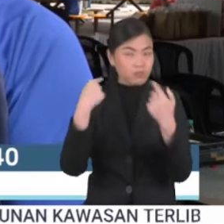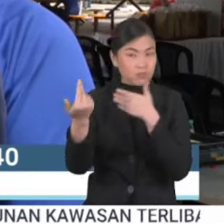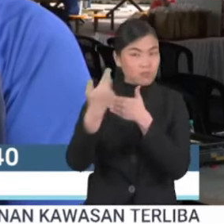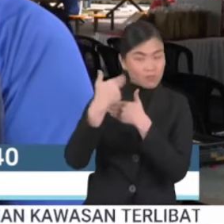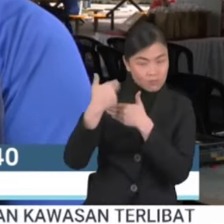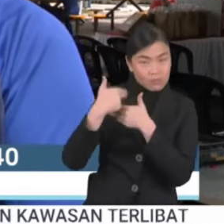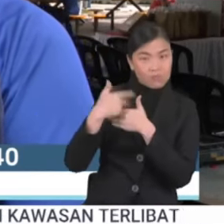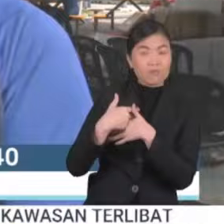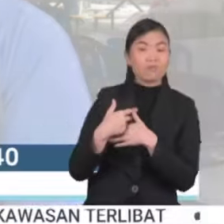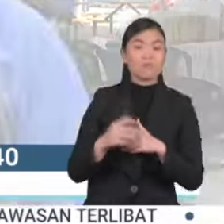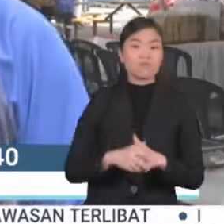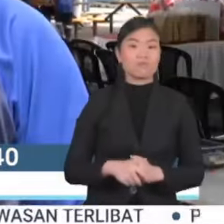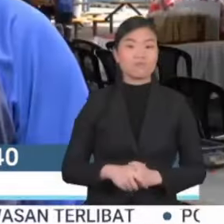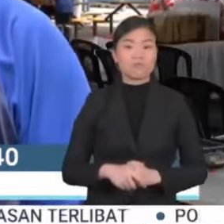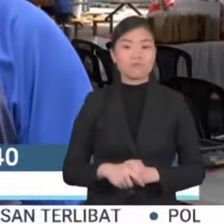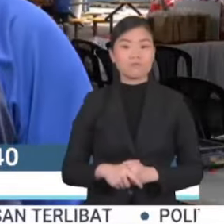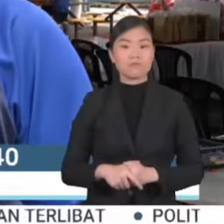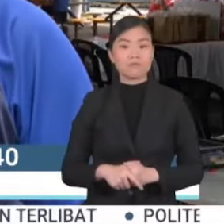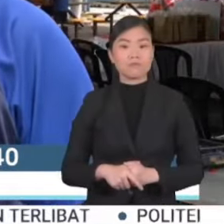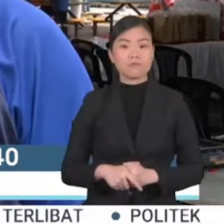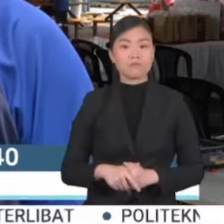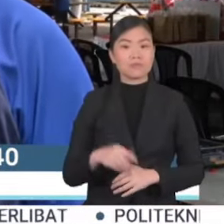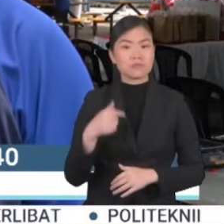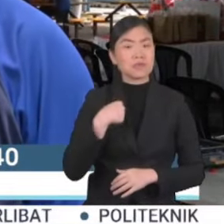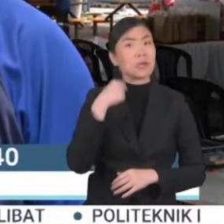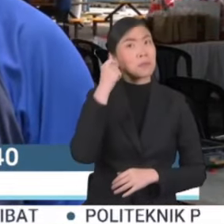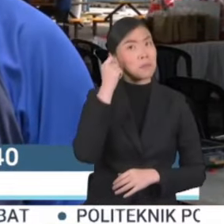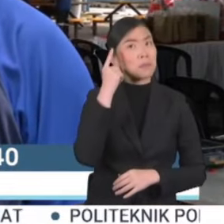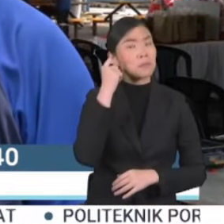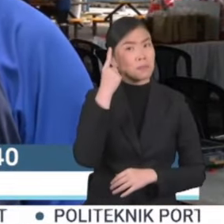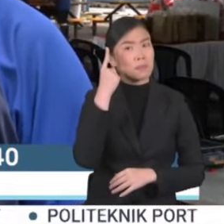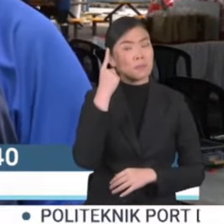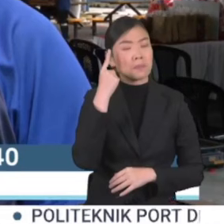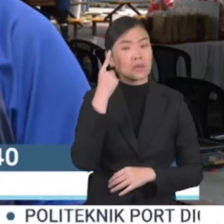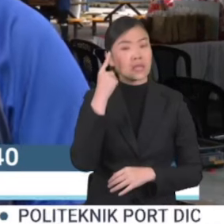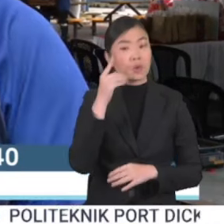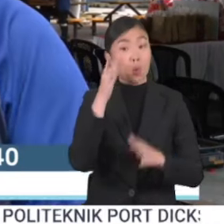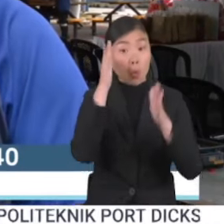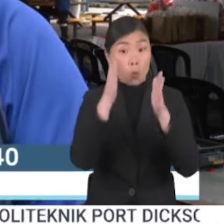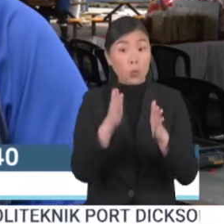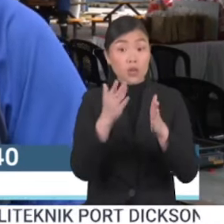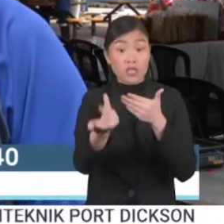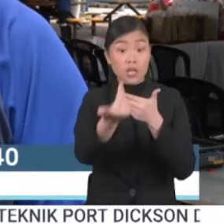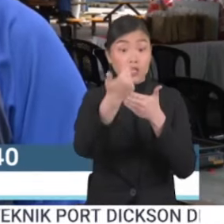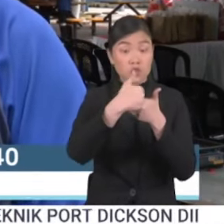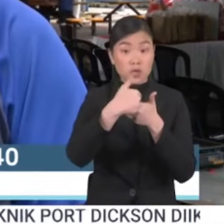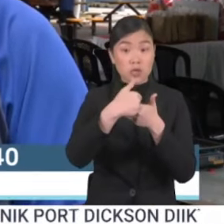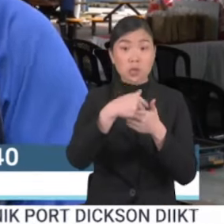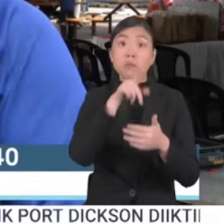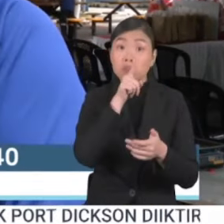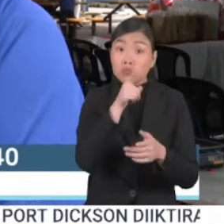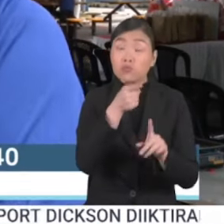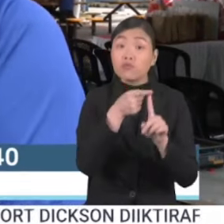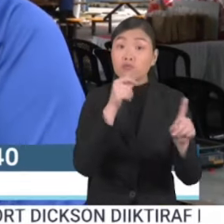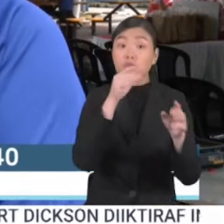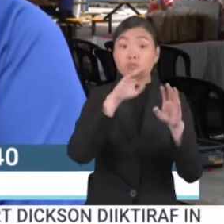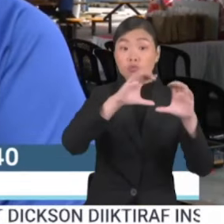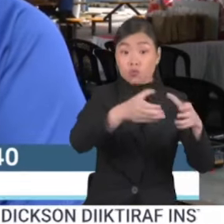memeriahkan, meraihkan, menyertai acara ini. Juga yang saya difahamkan, peserta-peserta yang dari betul-betul dari golongan